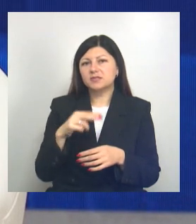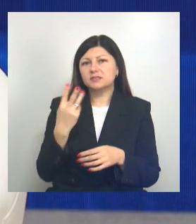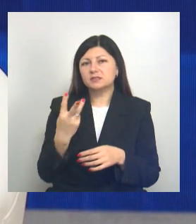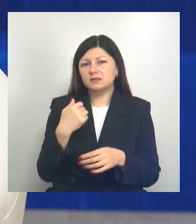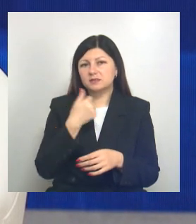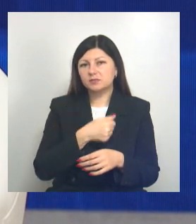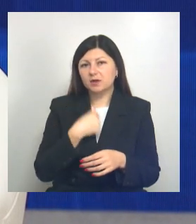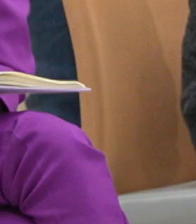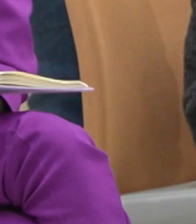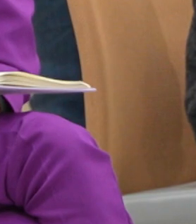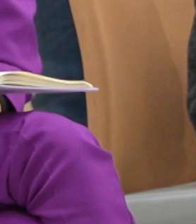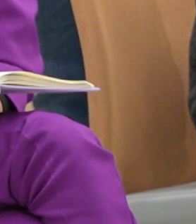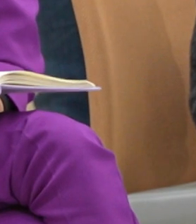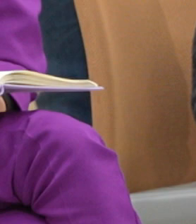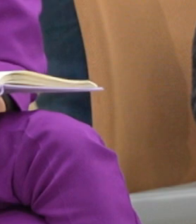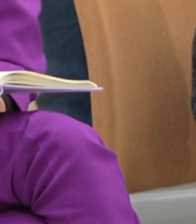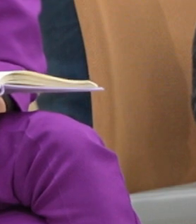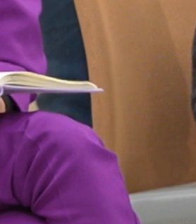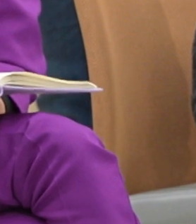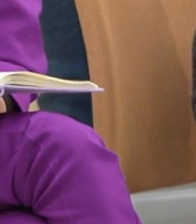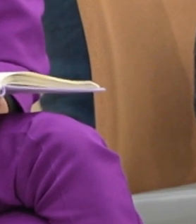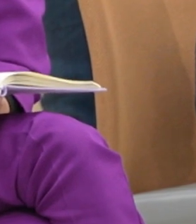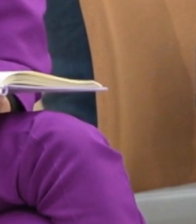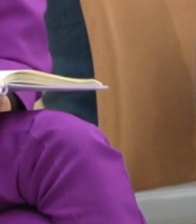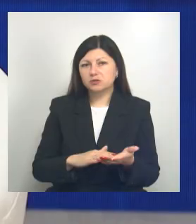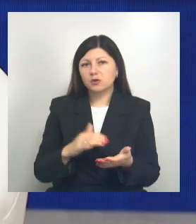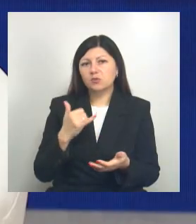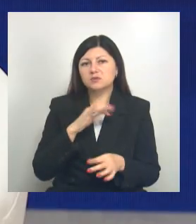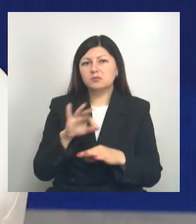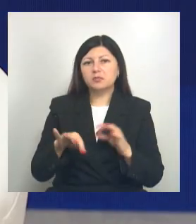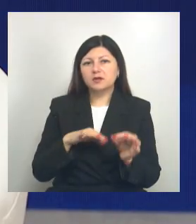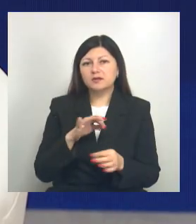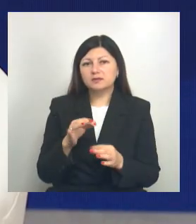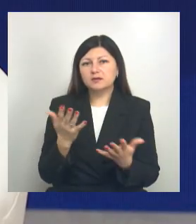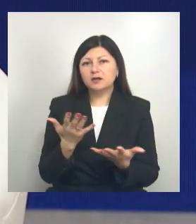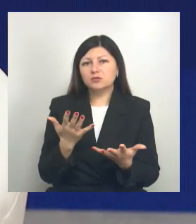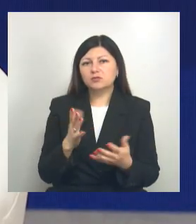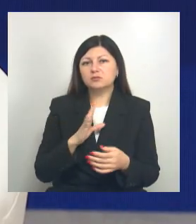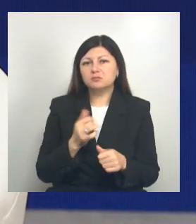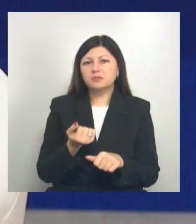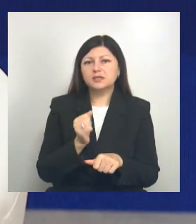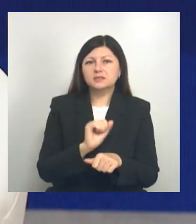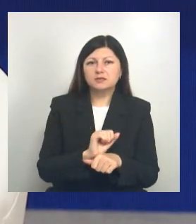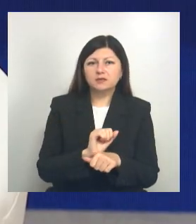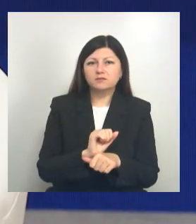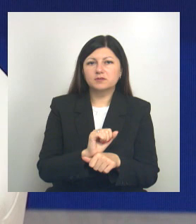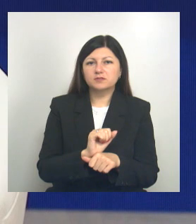2023 году по сравнению с прошлым годом вырос. Те проекты, которые приостанавливались в